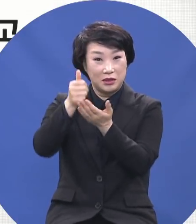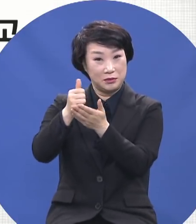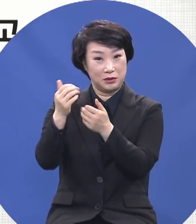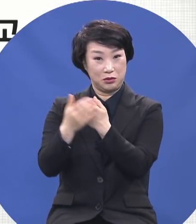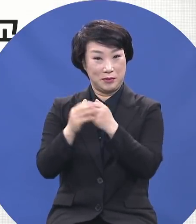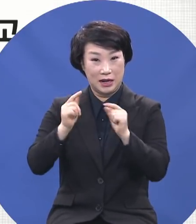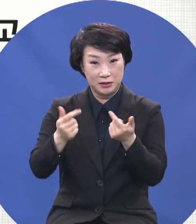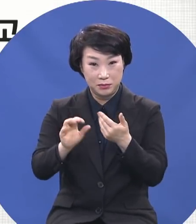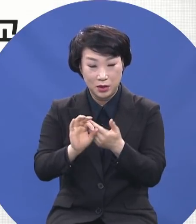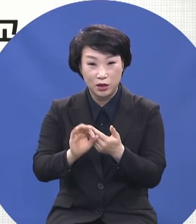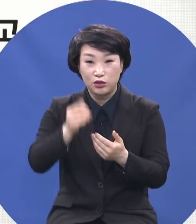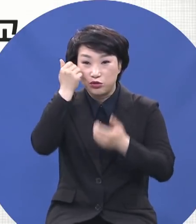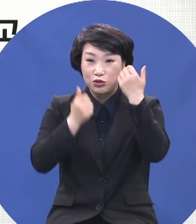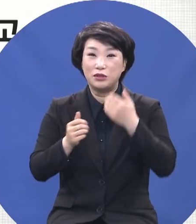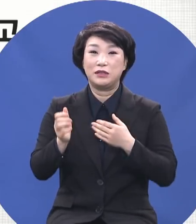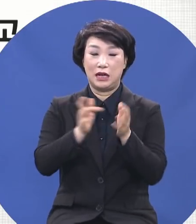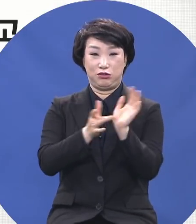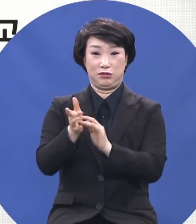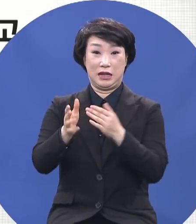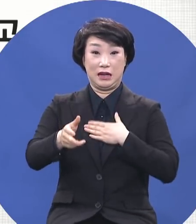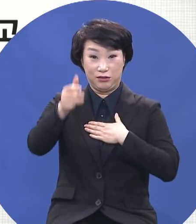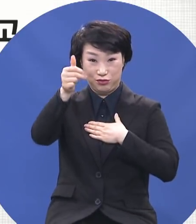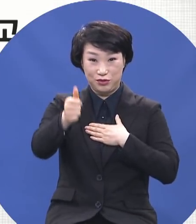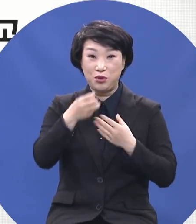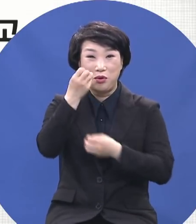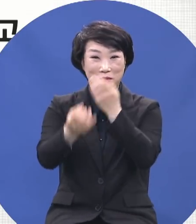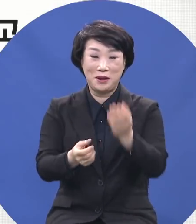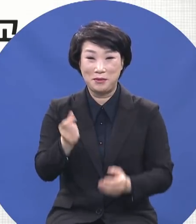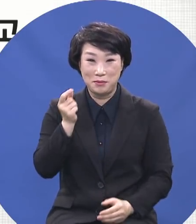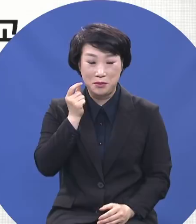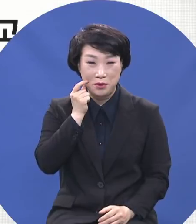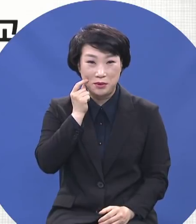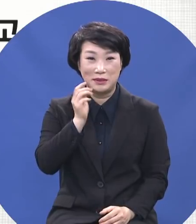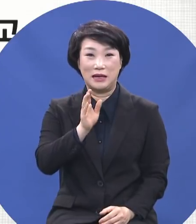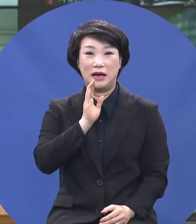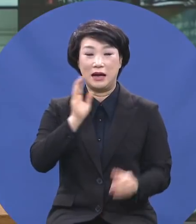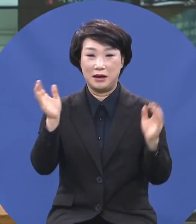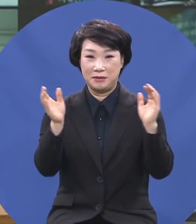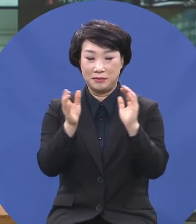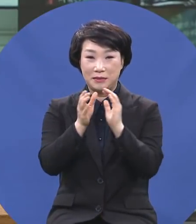아니하고는 누구든지 예수를 주시라 할 수 없느니라. 아멘.